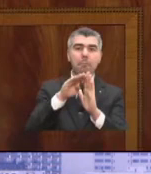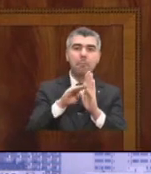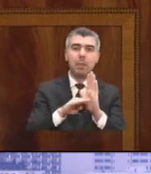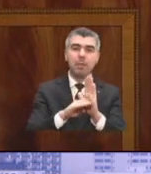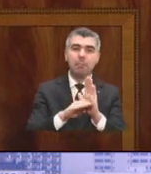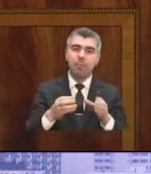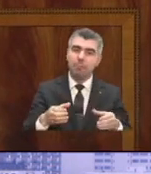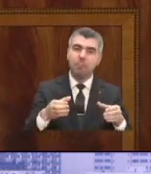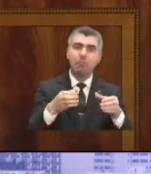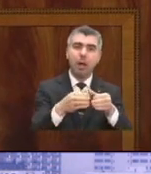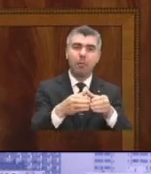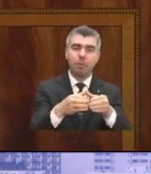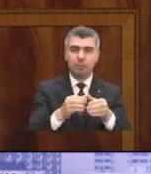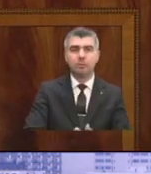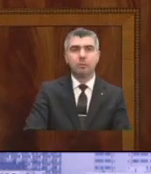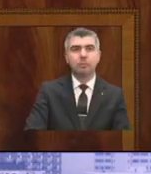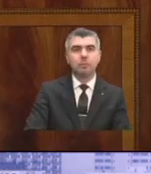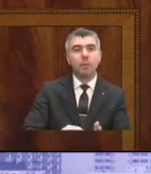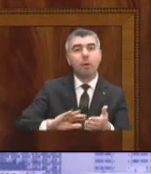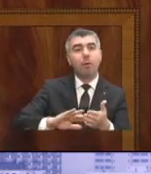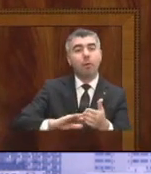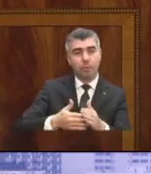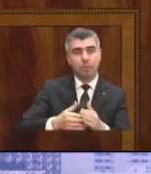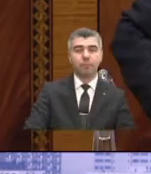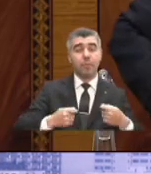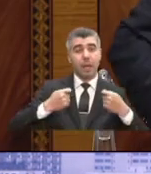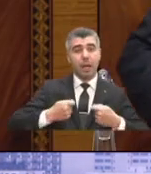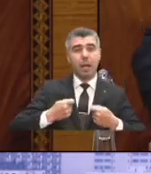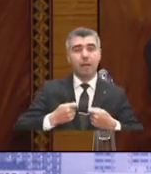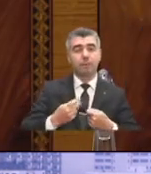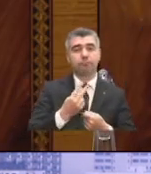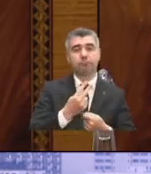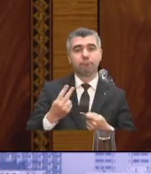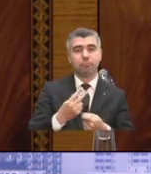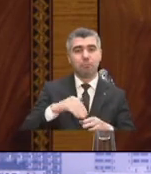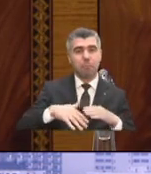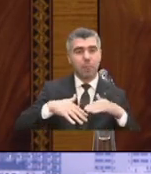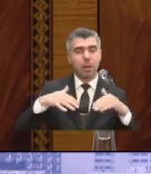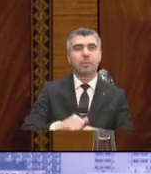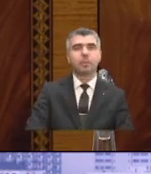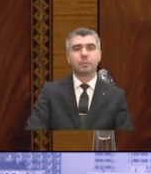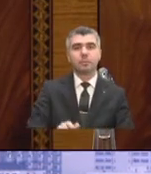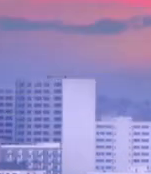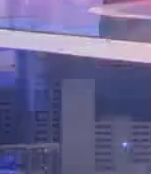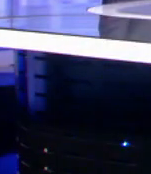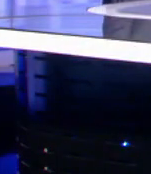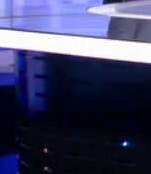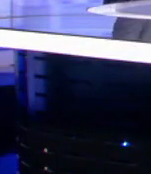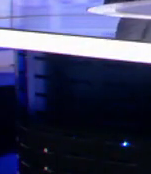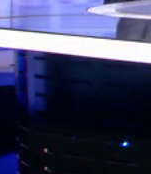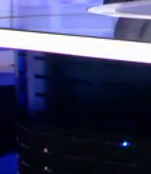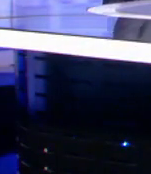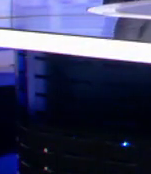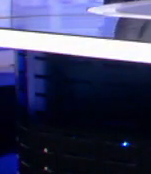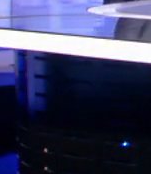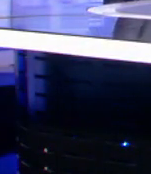يتحمل مسؤوليتي ويجب ان يحمل كذلك المسؤوليه للحكومه في هذا السياق هذا تحدثت استاذه الغازي